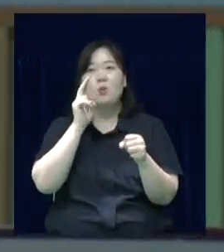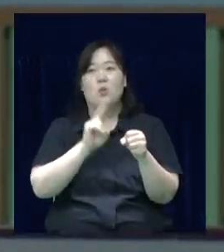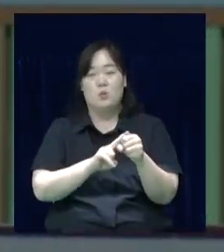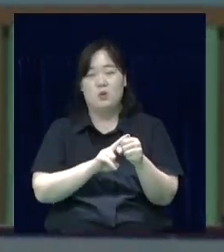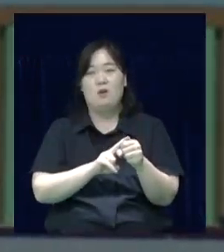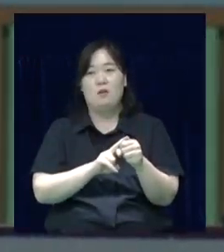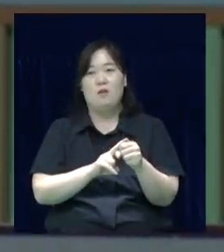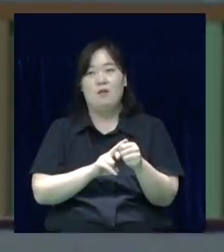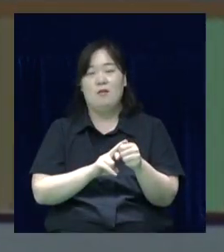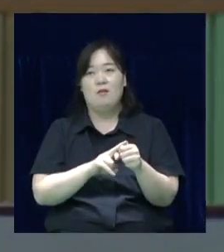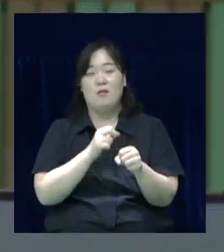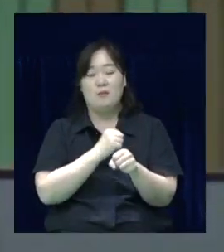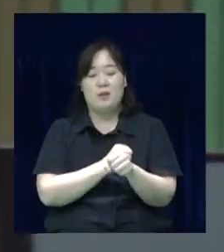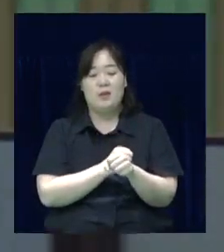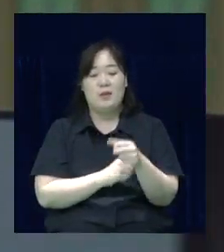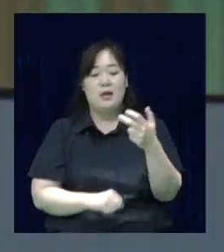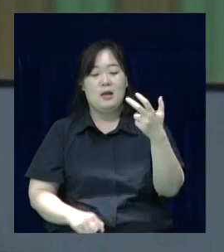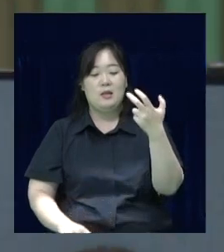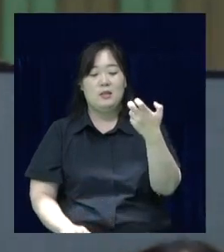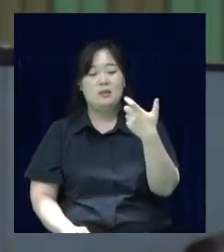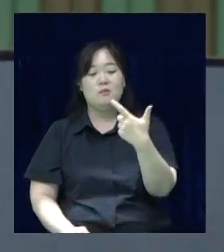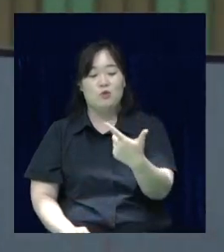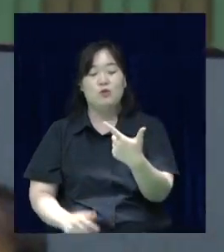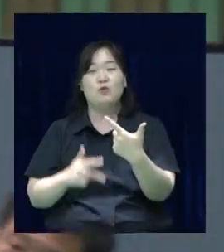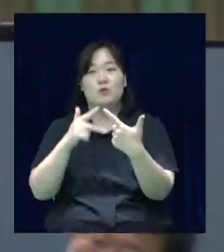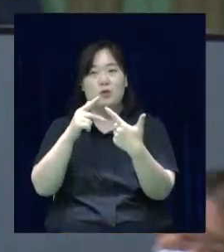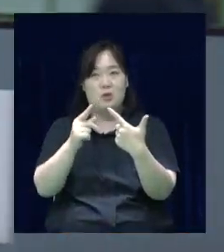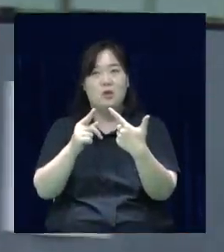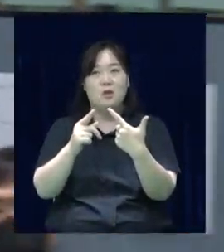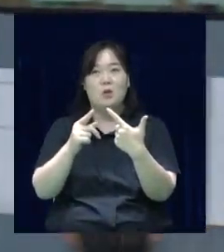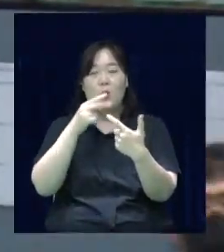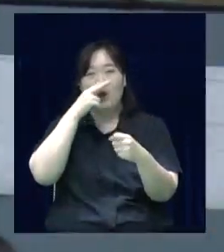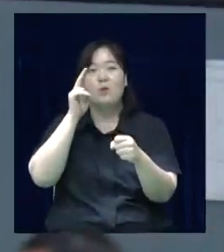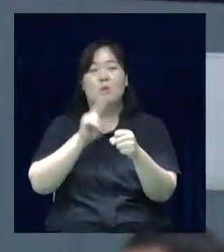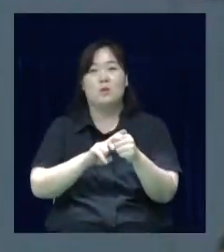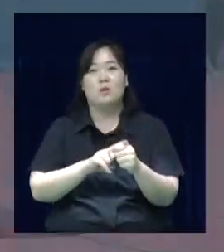있습니다. 76kg, 이제 5kg 중량을 늘린 상태고요.